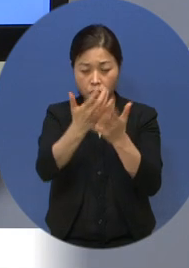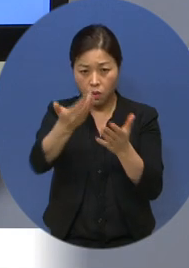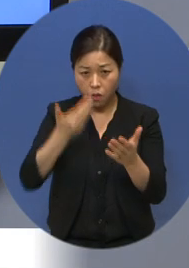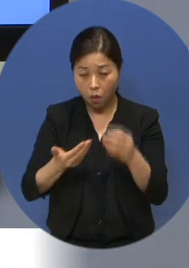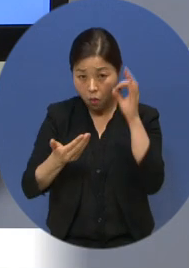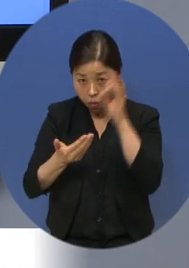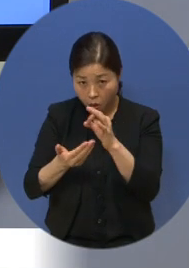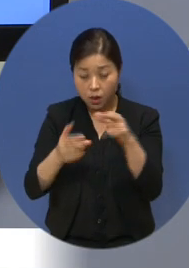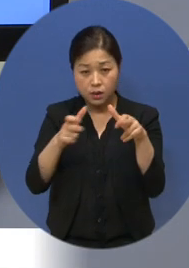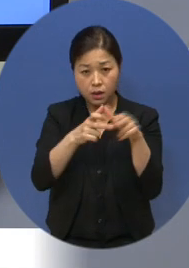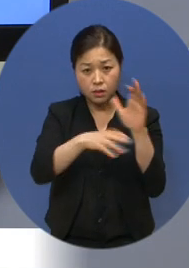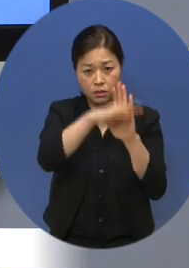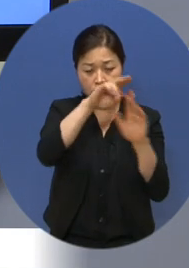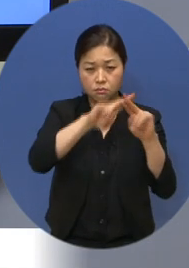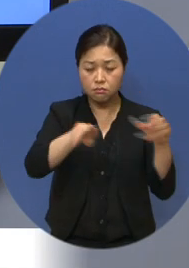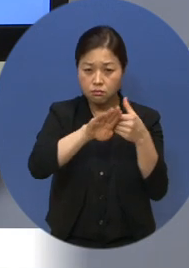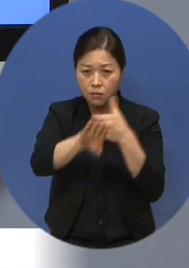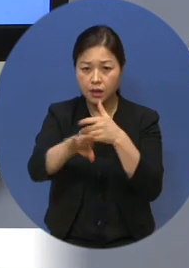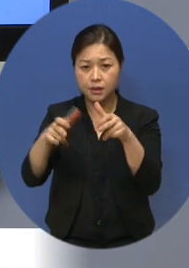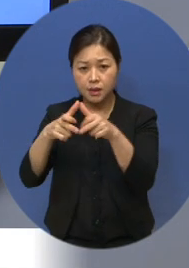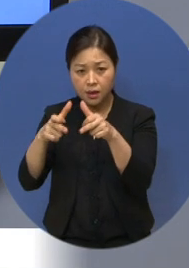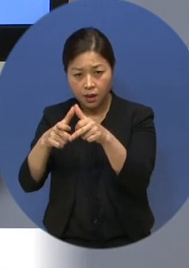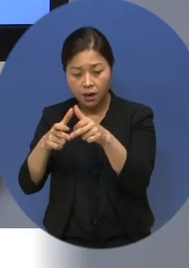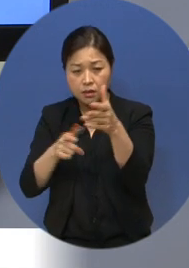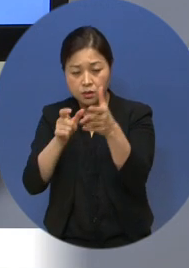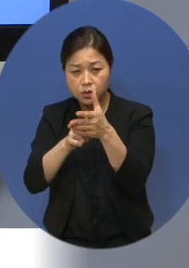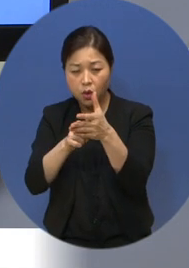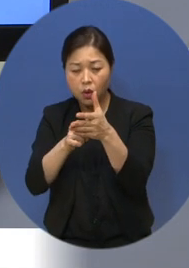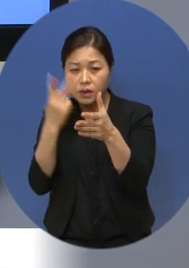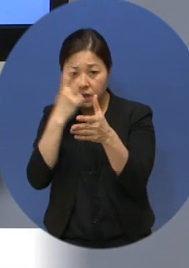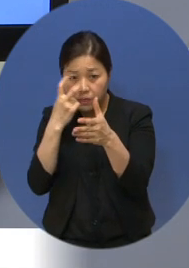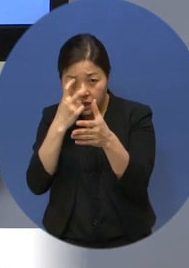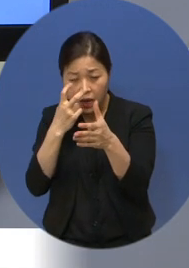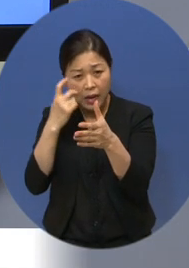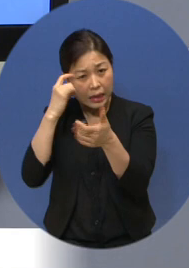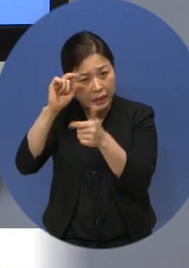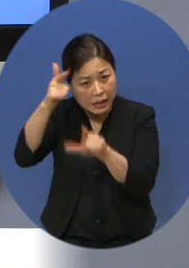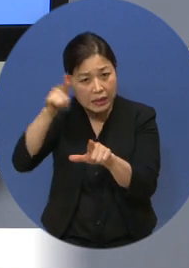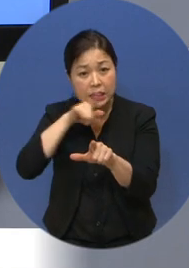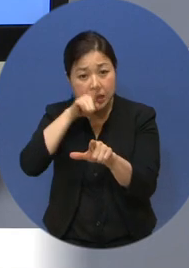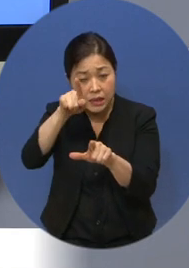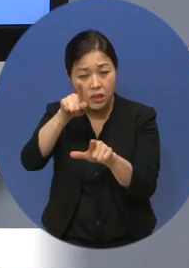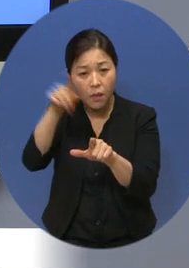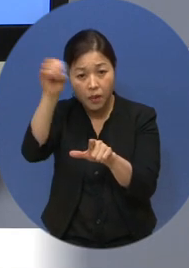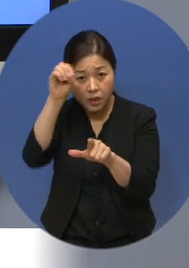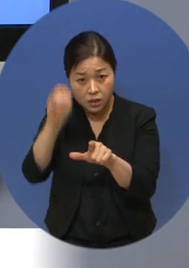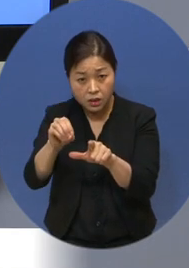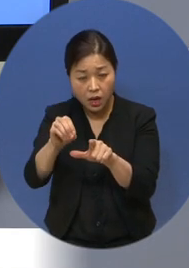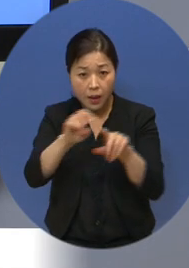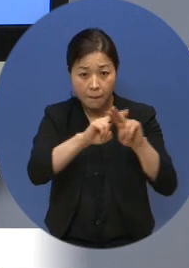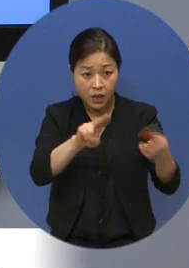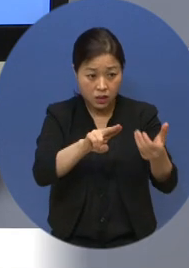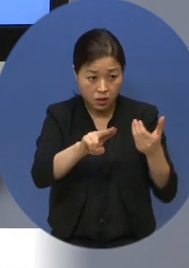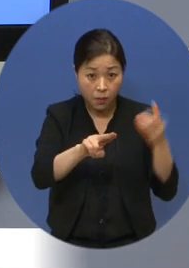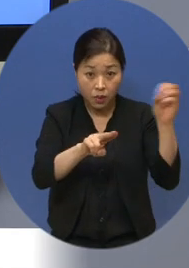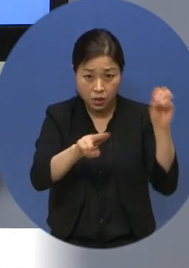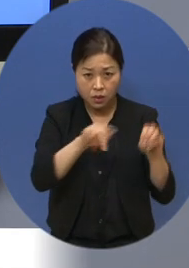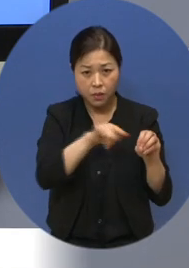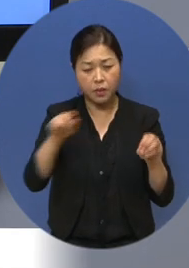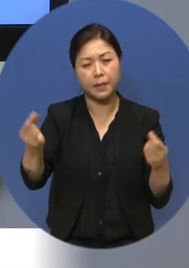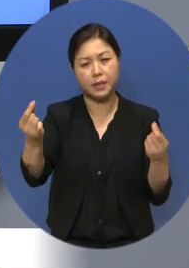폐지 이후에도 장애인 등록 심사 이의신청 비율이 폐지 전과 비슷한 수준인 것으로 파악